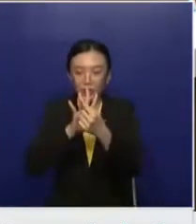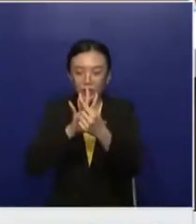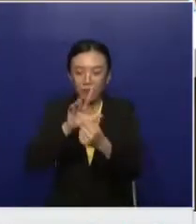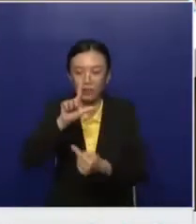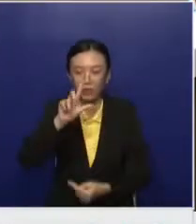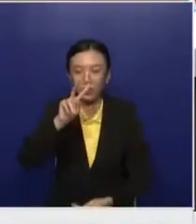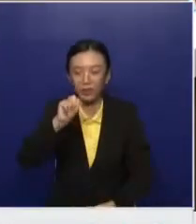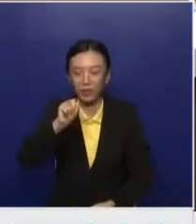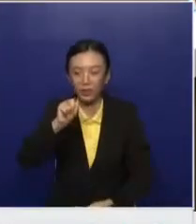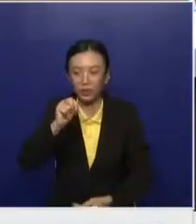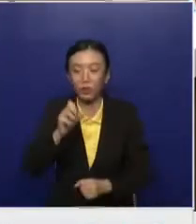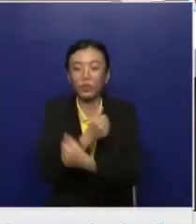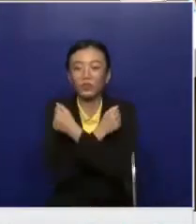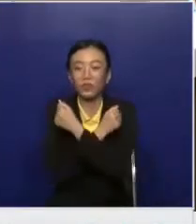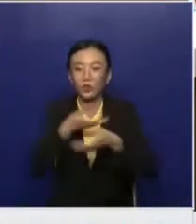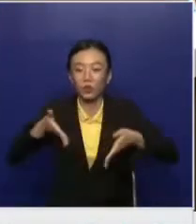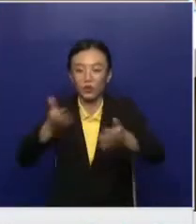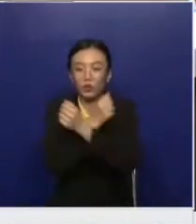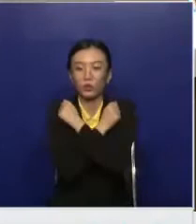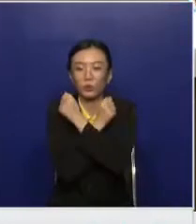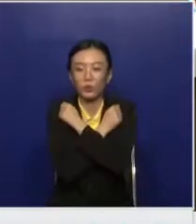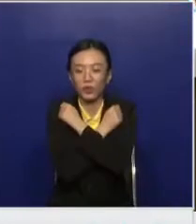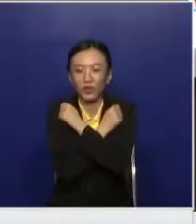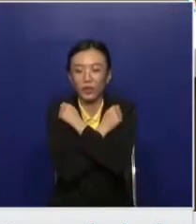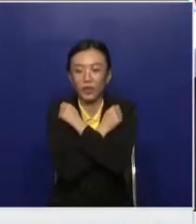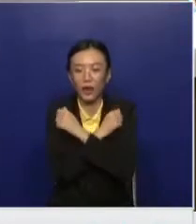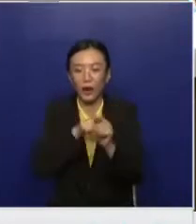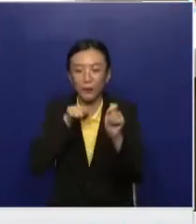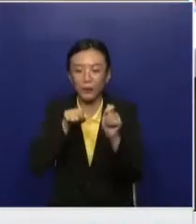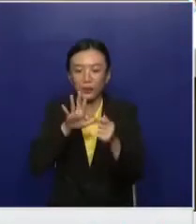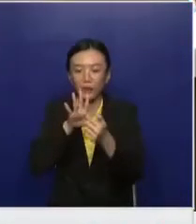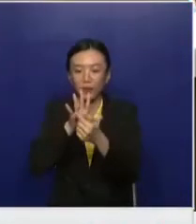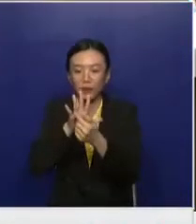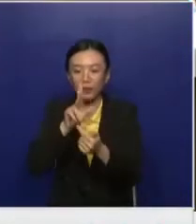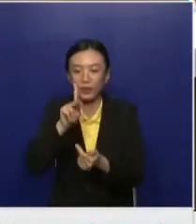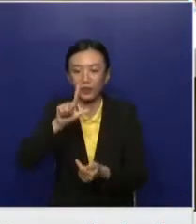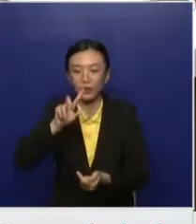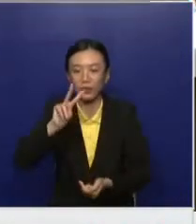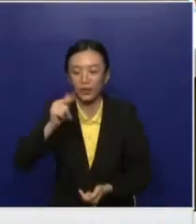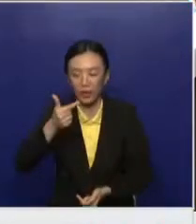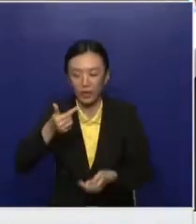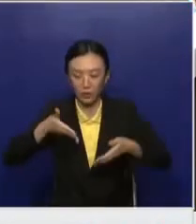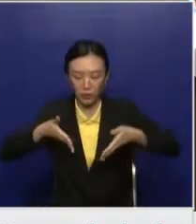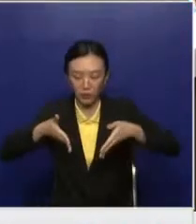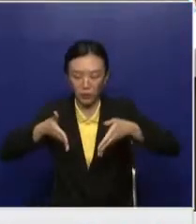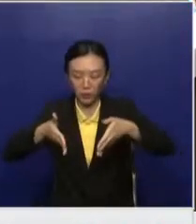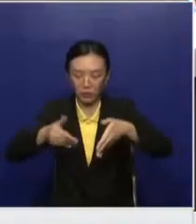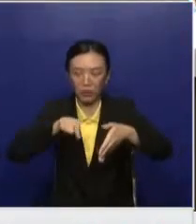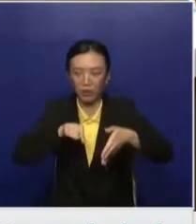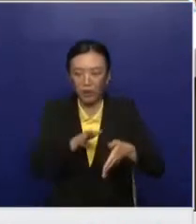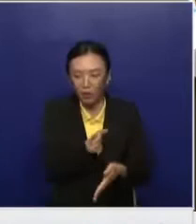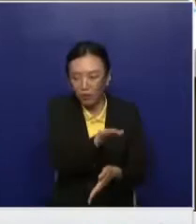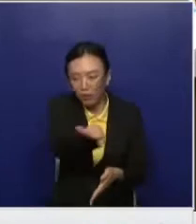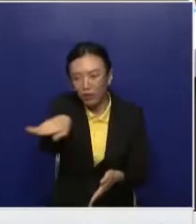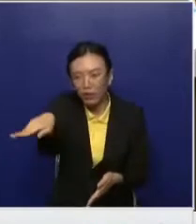ขุมวิทที่อำเภอแกลงผมเนี่ยนะครับจุดเลี้ยวต่างๆไม่มีสโลเลนไม่มีเลนล้อเลี้ยวเพราะฉะนั้นถ้ามีรถยนต์ที่